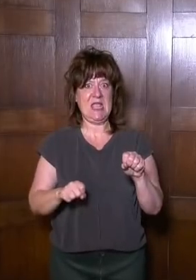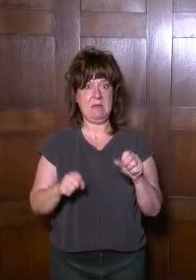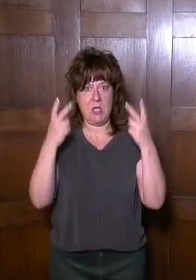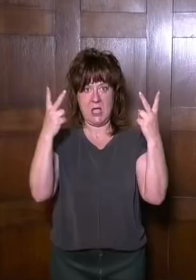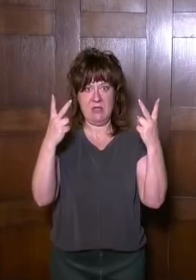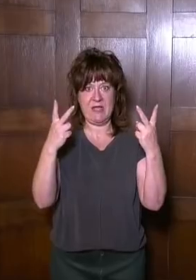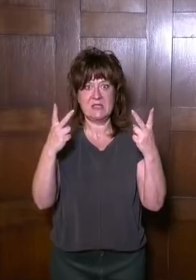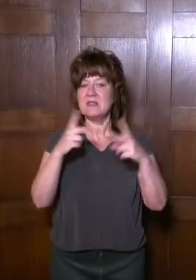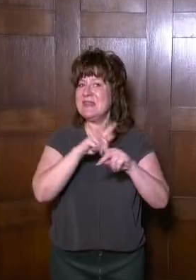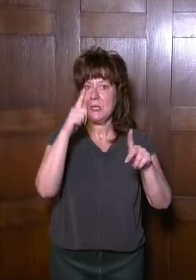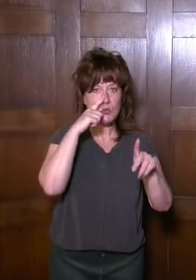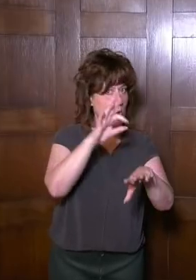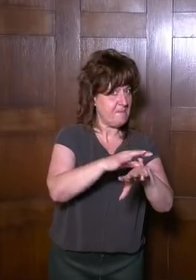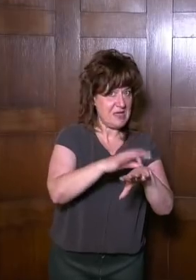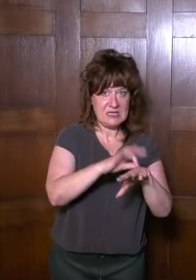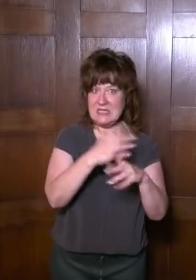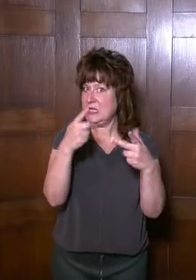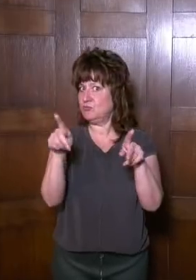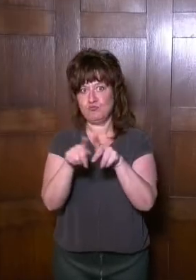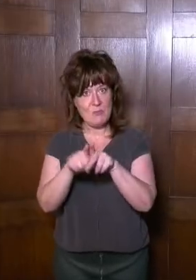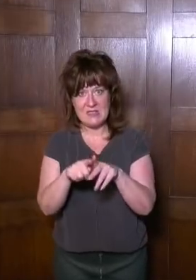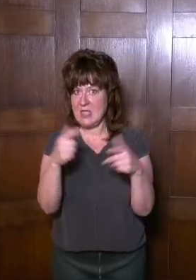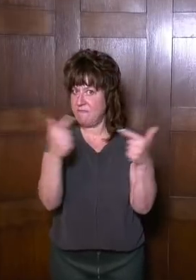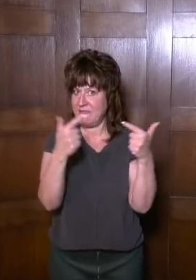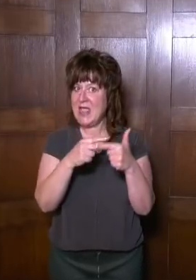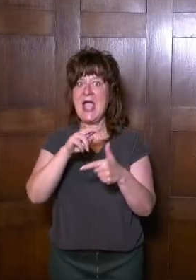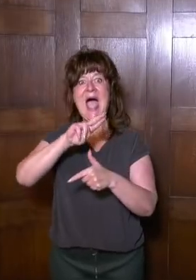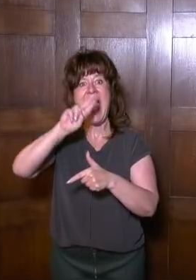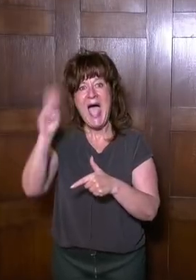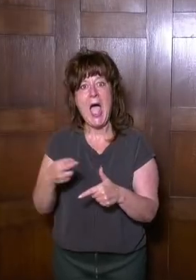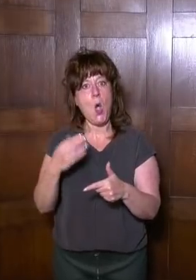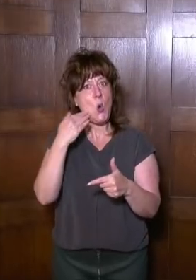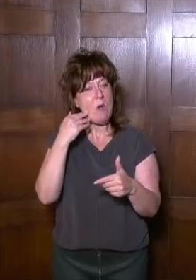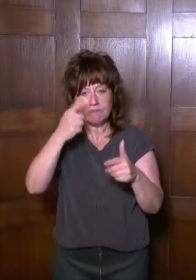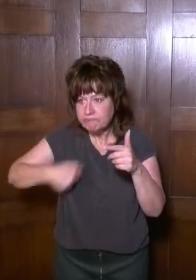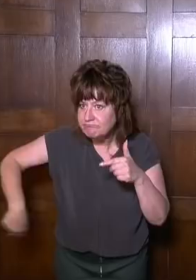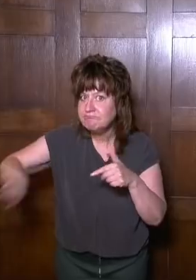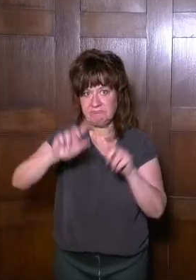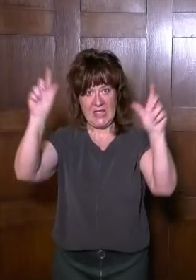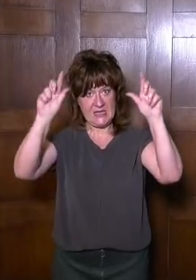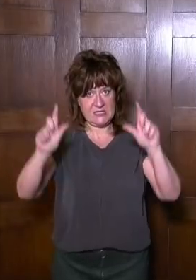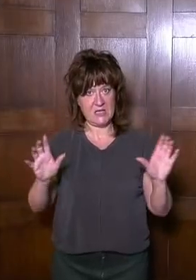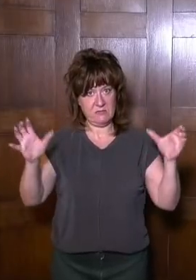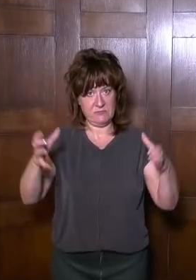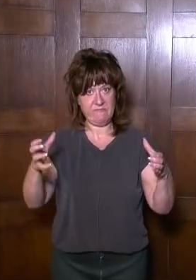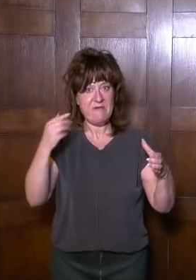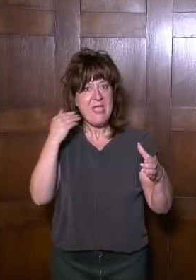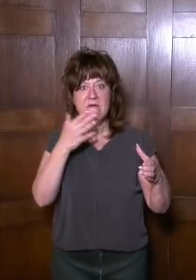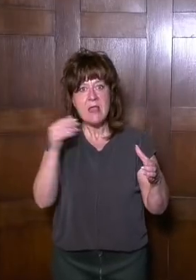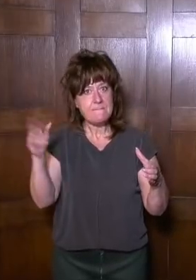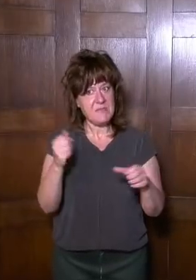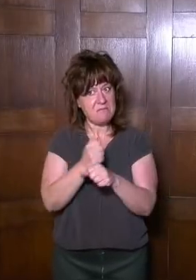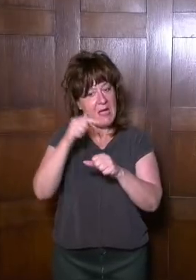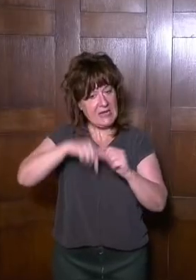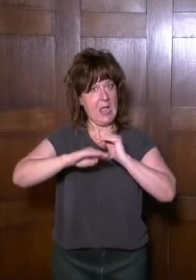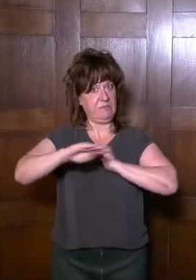nicht nur die Medizin, das sind nicht die Schwestern, die Pfleger, die Ärzte, sondern alle Beteiligten in der Gesellschaft, die bereit und in der Lage sind, sich hier an den Tisch